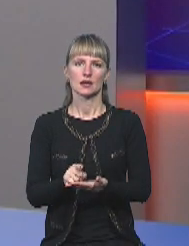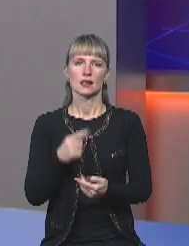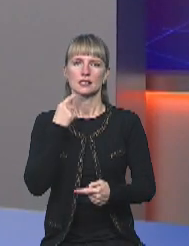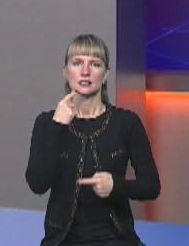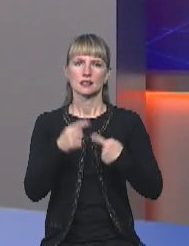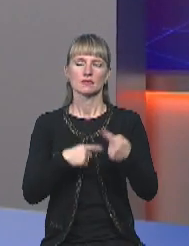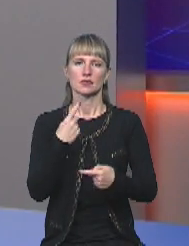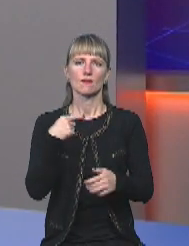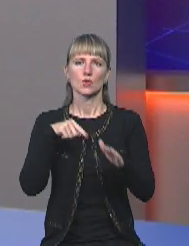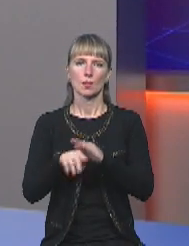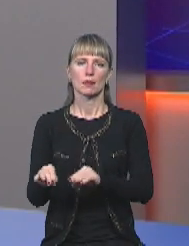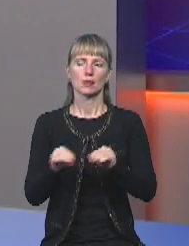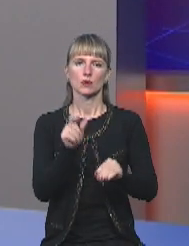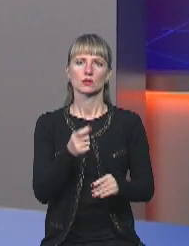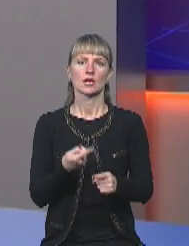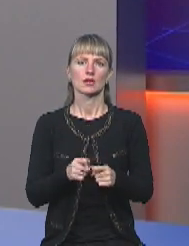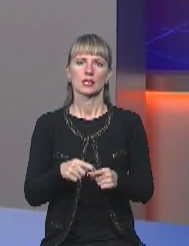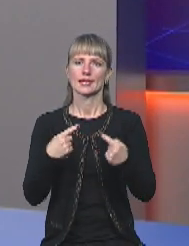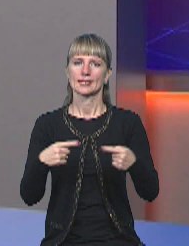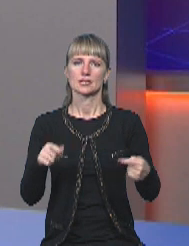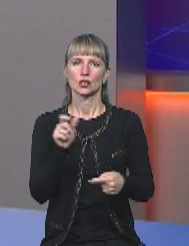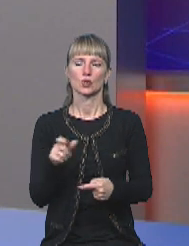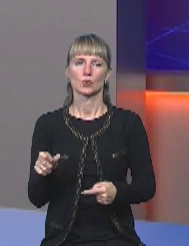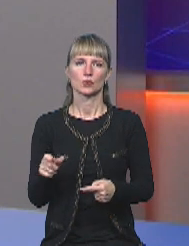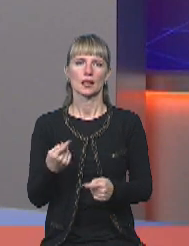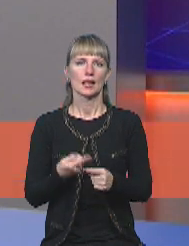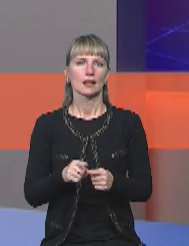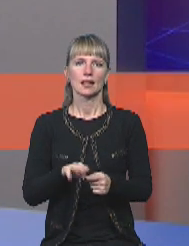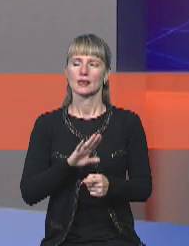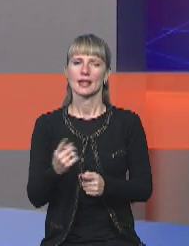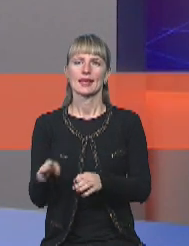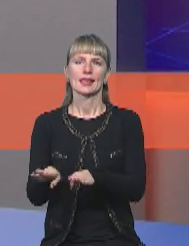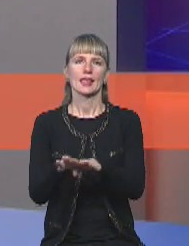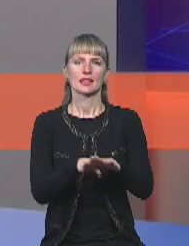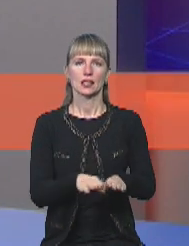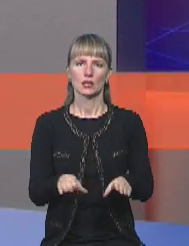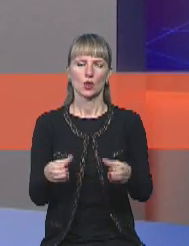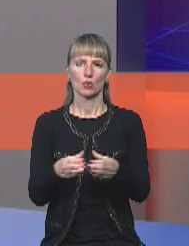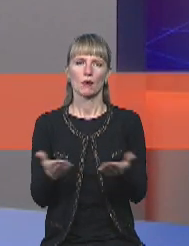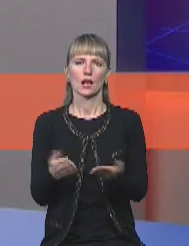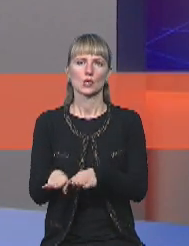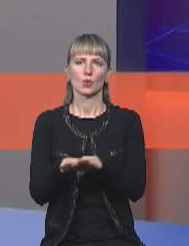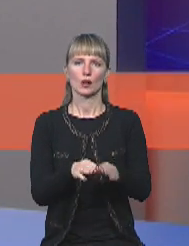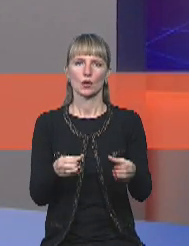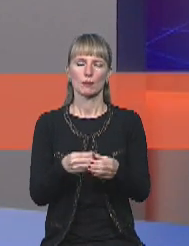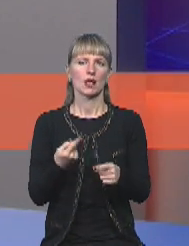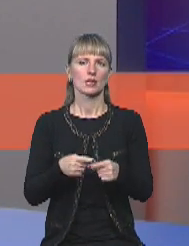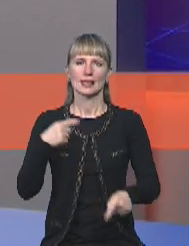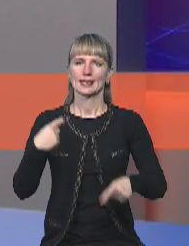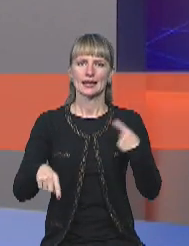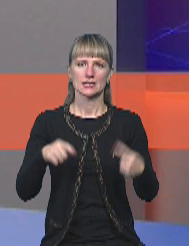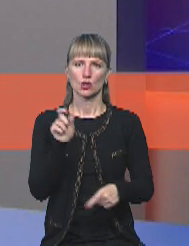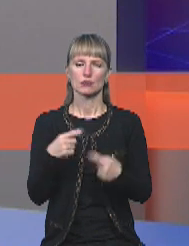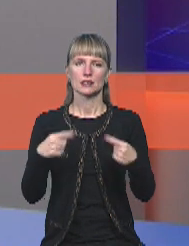це внутрішньо переміщені особи, це дуже різні люди. Uh-huh. Насправді це не єдина якась група або однорідна якась група. Це дуже різні люди з